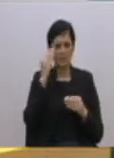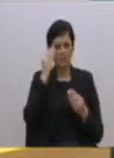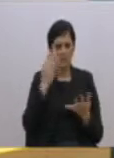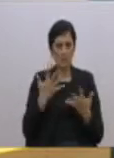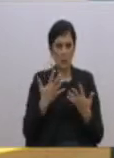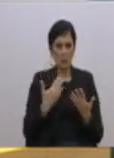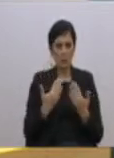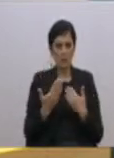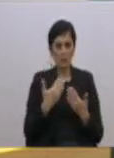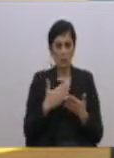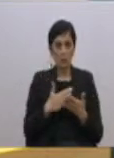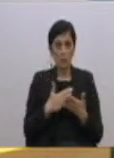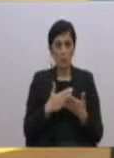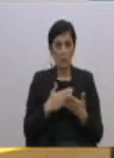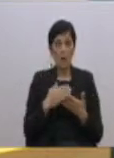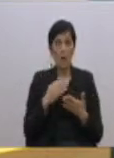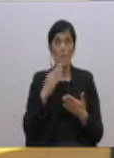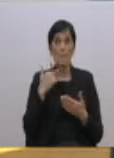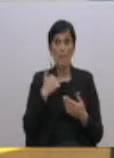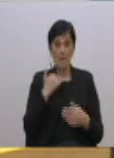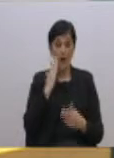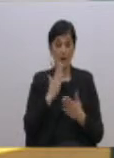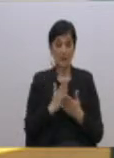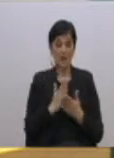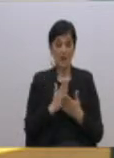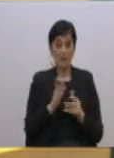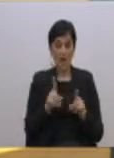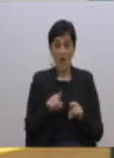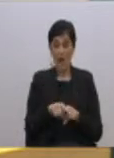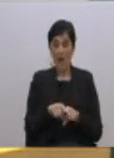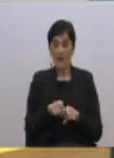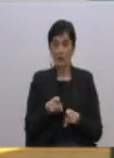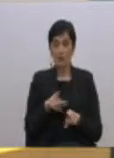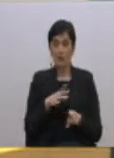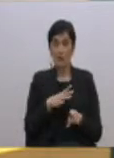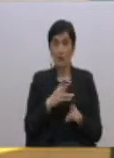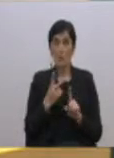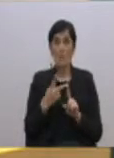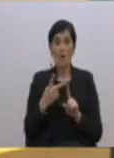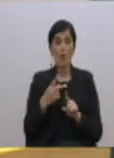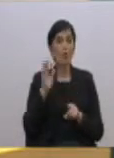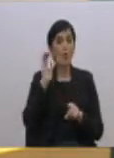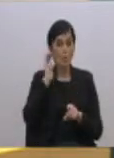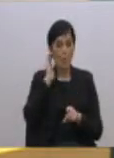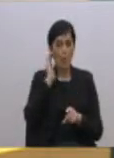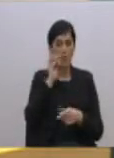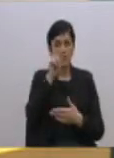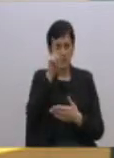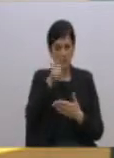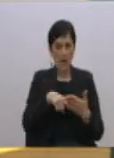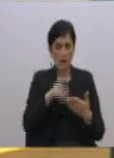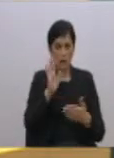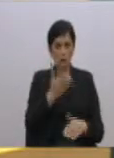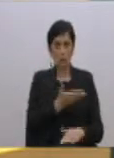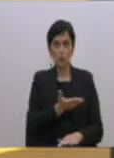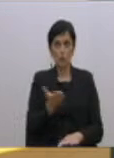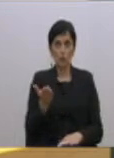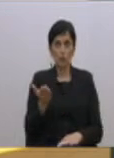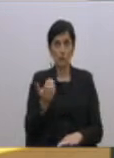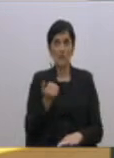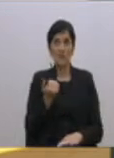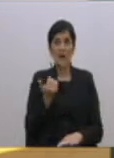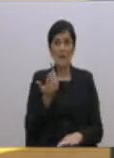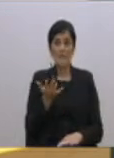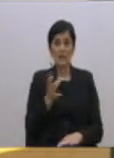gomebia. Aia, meru martali uar, da, S.S. ase, iho, meru mosmenis drus, tarts mudrebi, cuhela. Mito, da, ramdeni